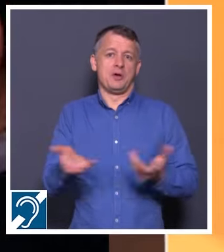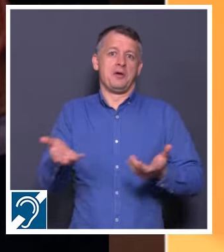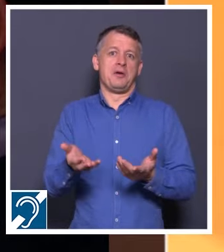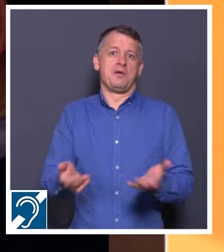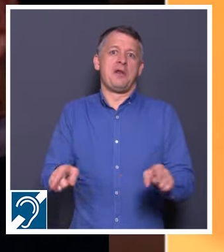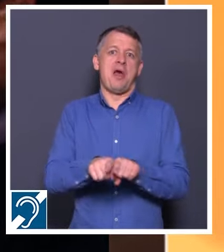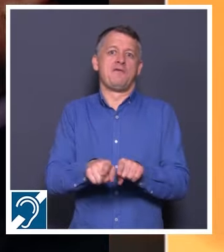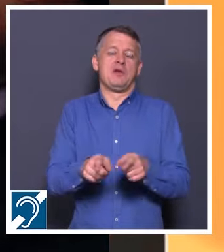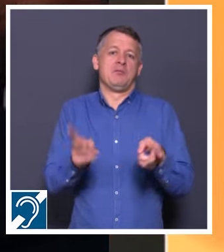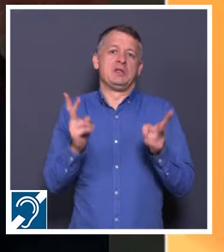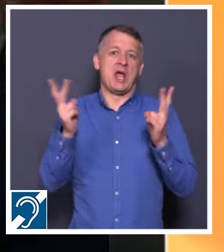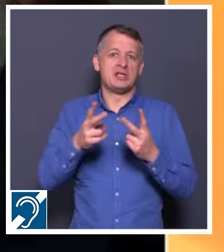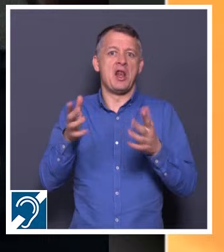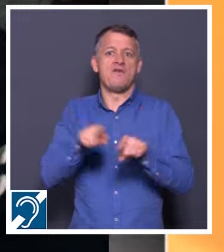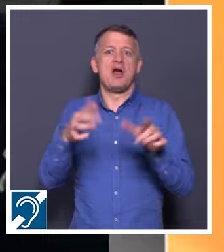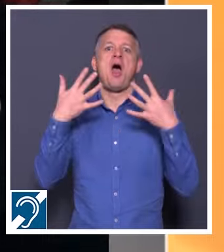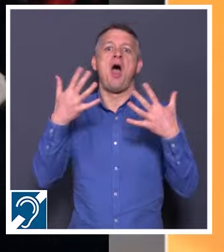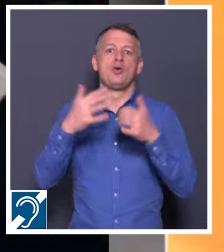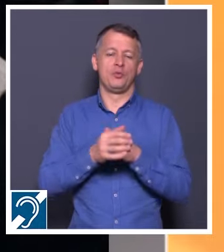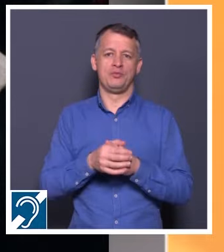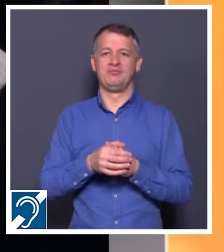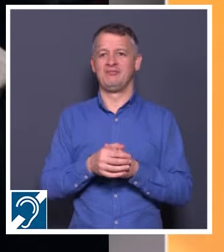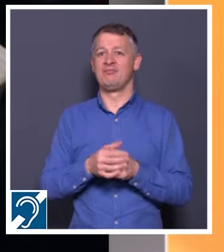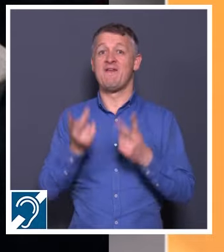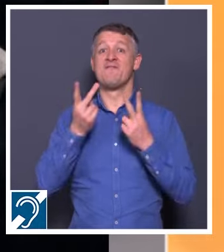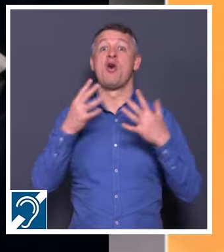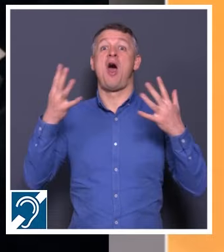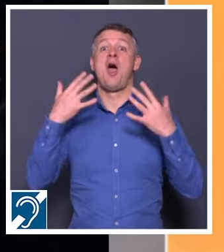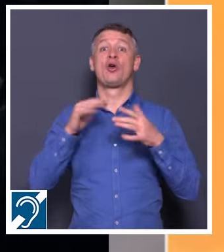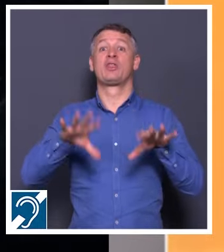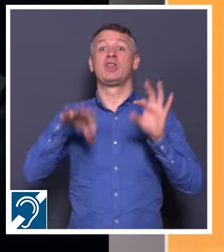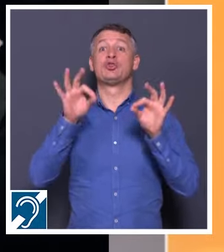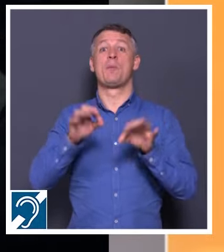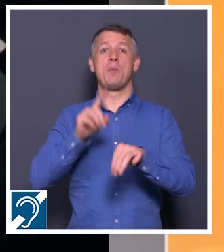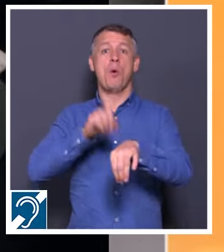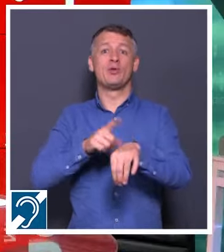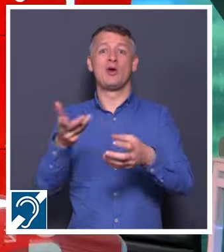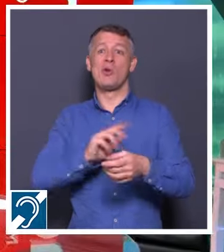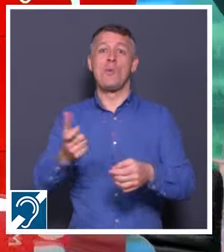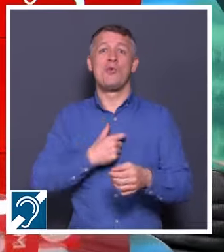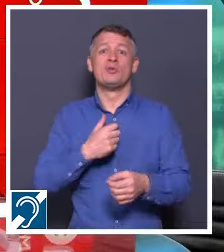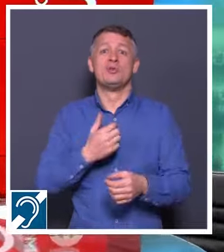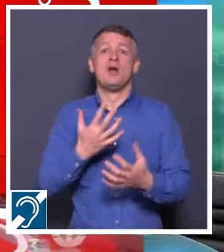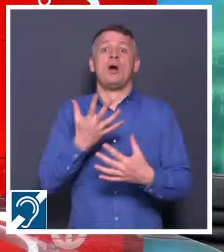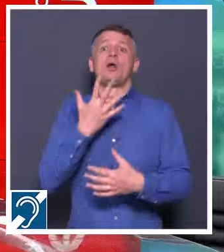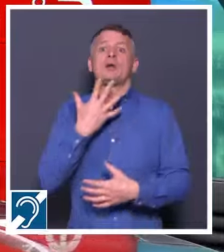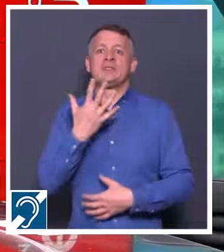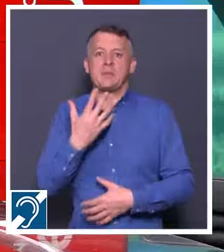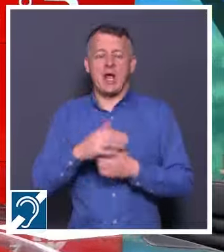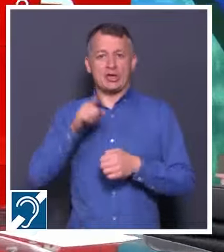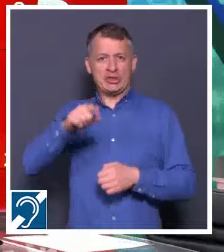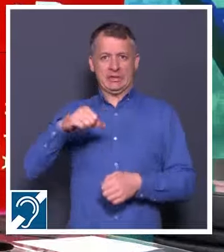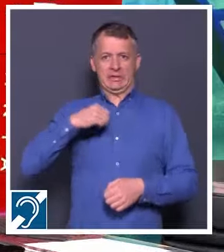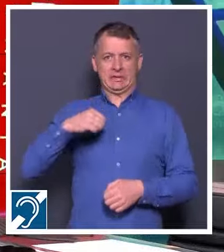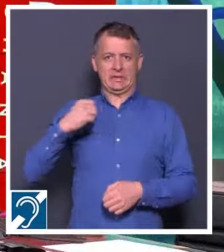aerul. Valoarea aerului o descoperi doar în momentul în care nu mai poți să respiri. Acești tineri, din